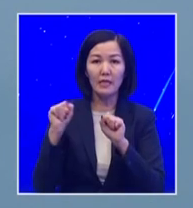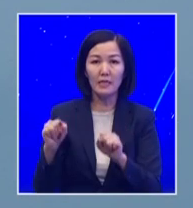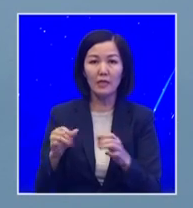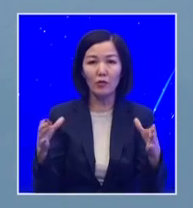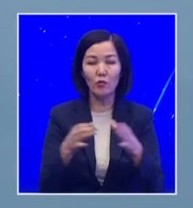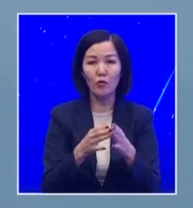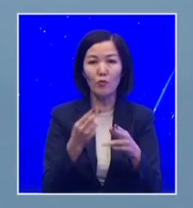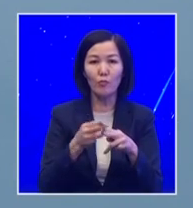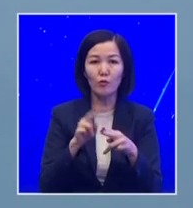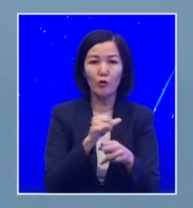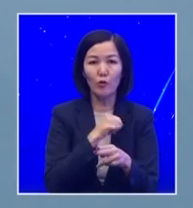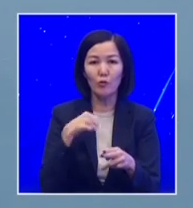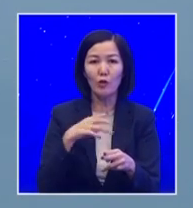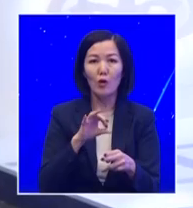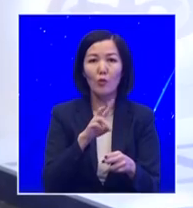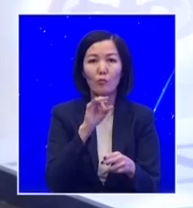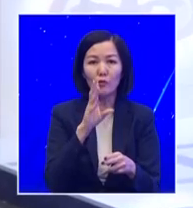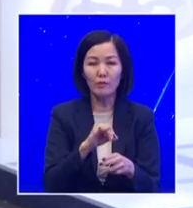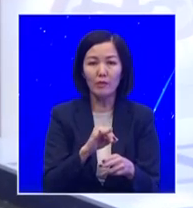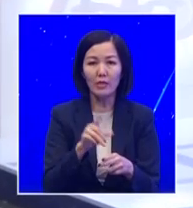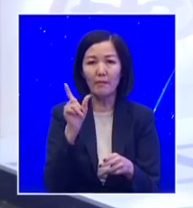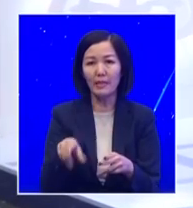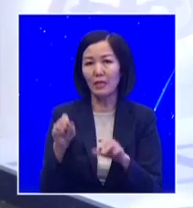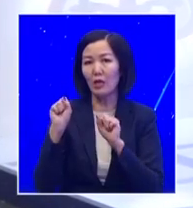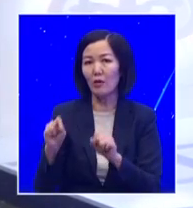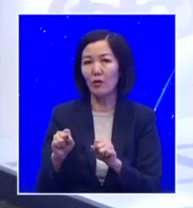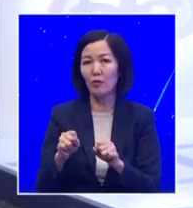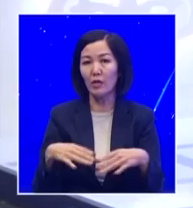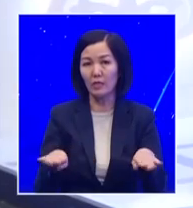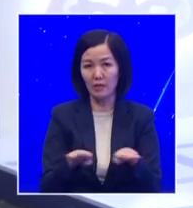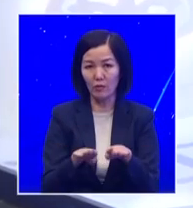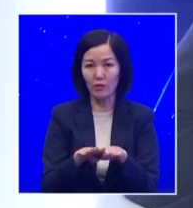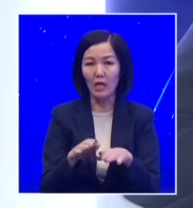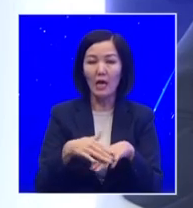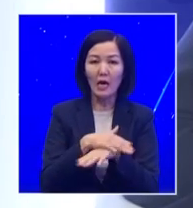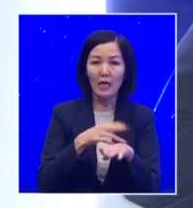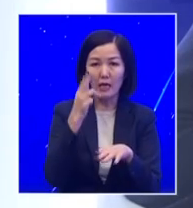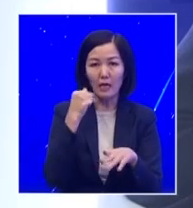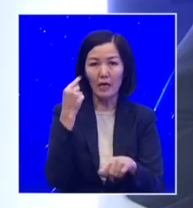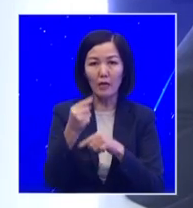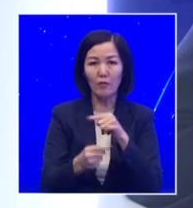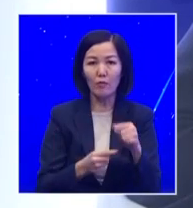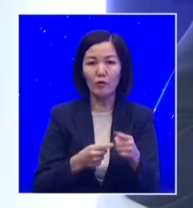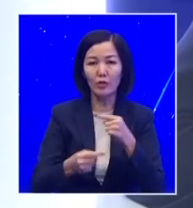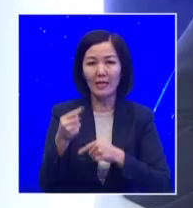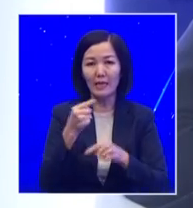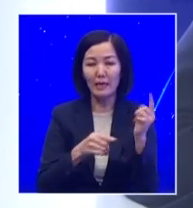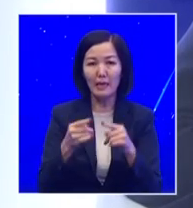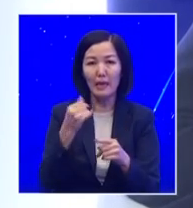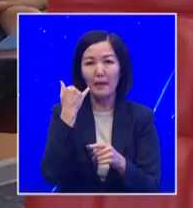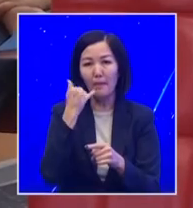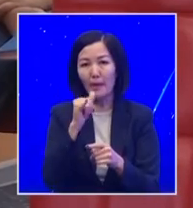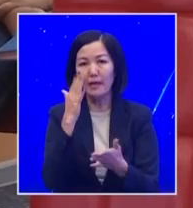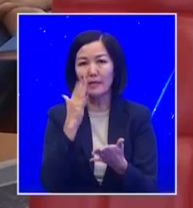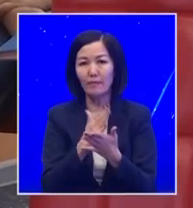сақтандыру қоры бұл тұрғыда өзін омбудсмен және пациенттің адвокаты ретінде көрсетеді. Халыққа ыңғайлы болу үшін кері байланыс арнасы жұмыс істейді.